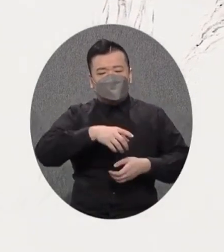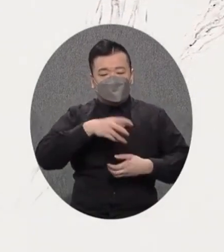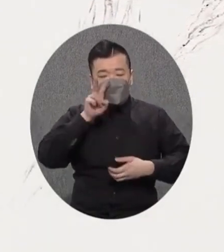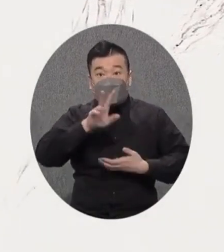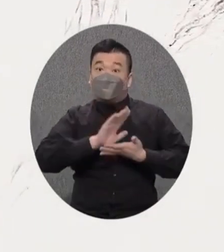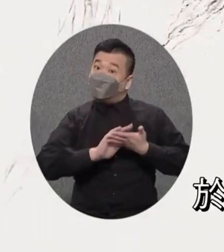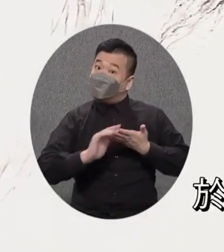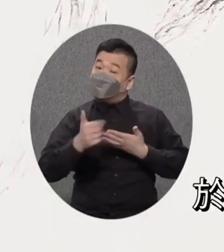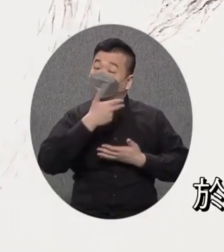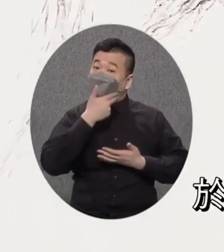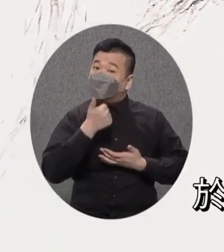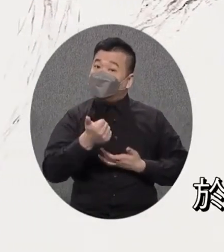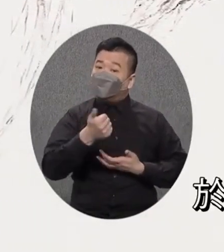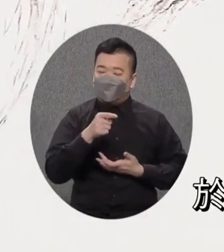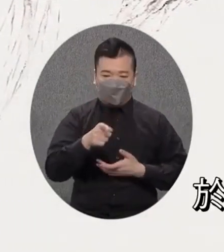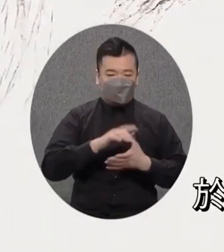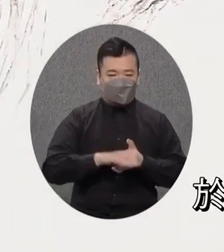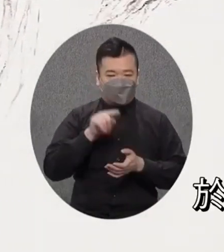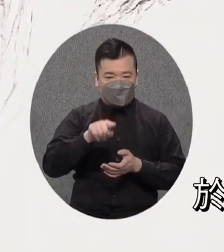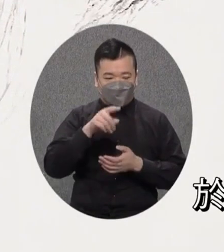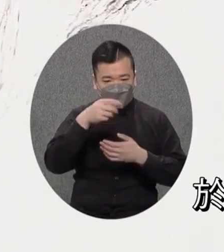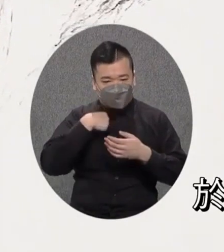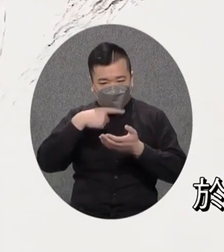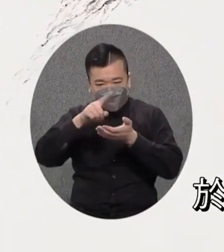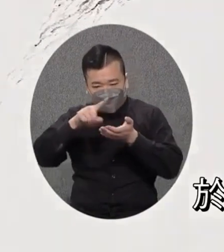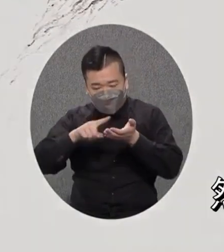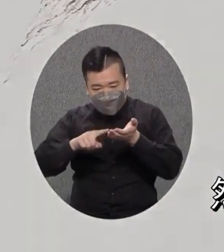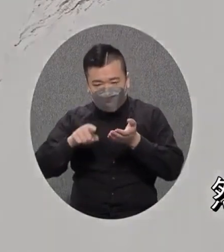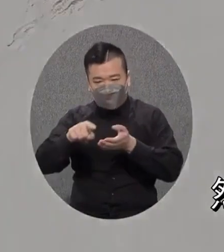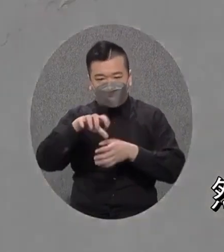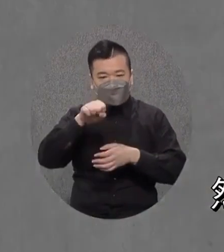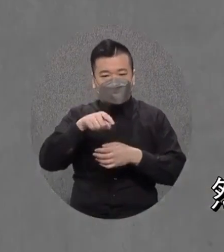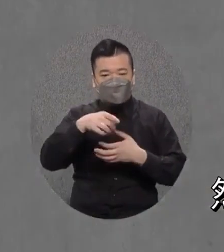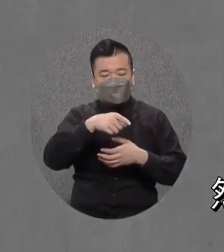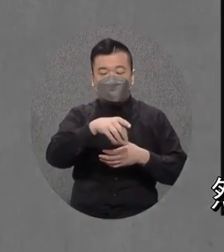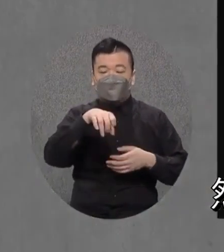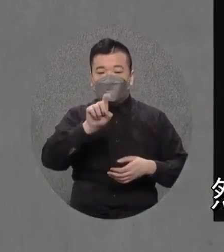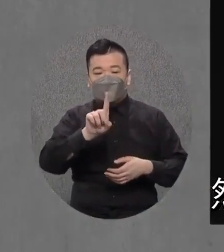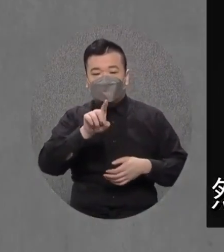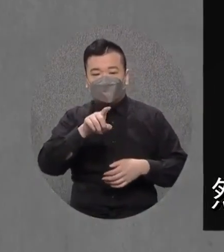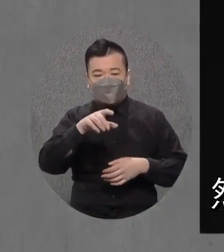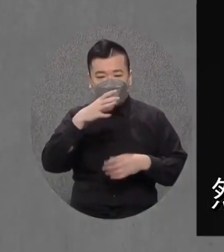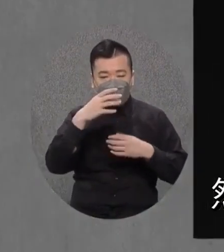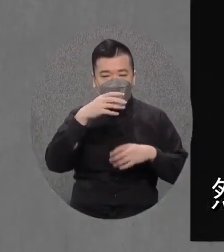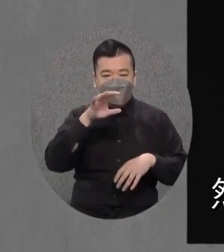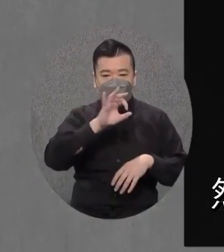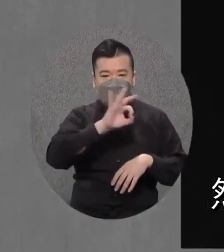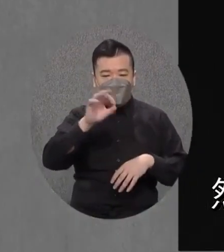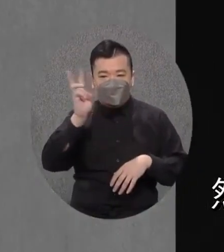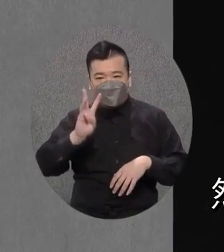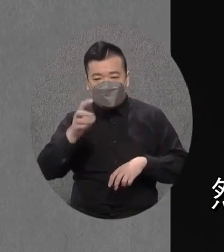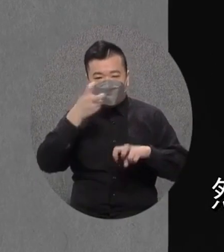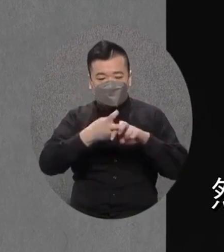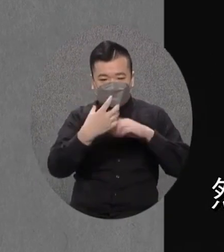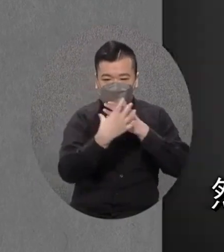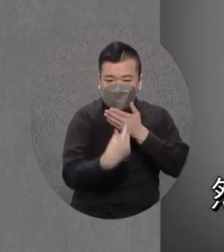靚。咁於是佢就做咗一系列嘅素描喺水族館裏邊。咁然之後就用無水石印嘅方法去印